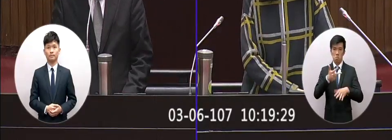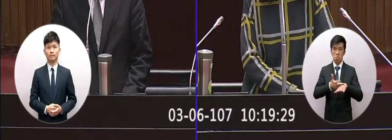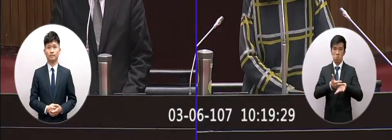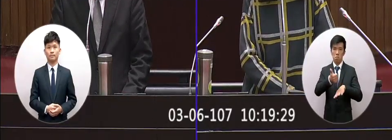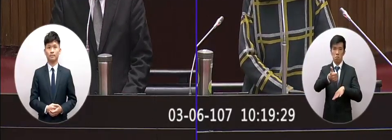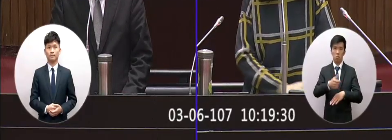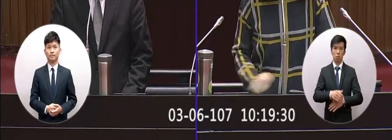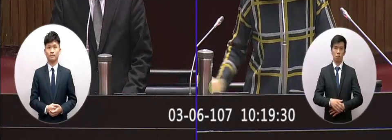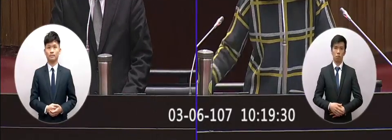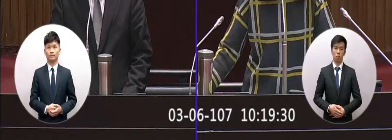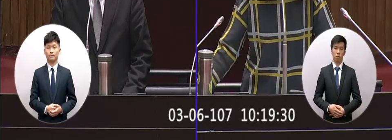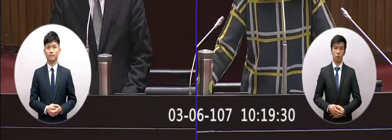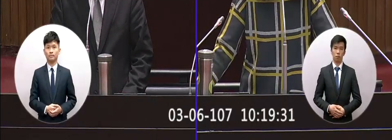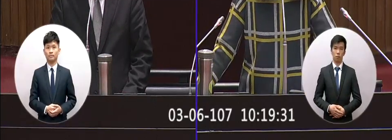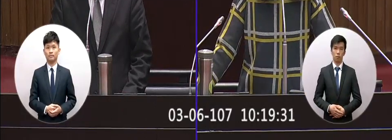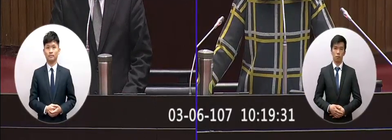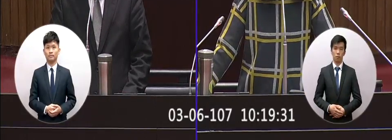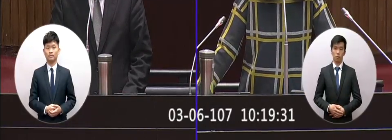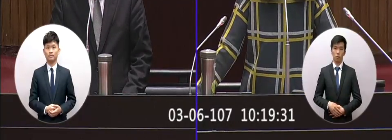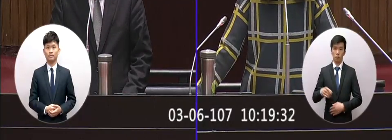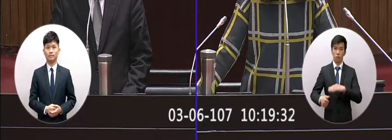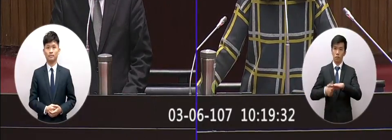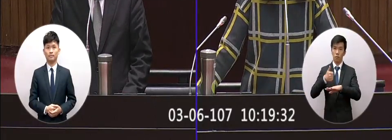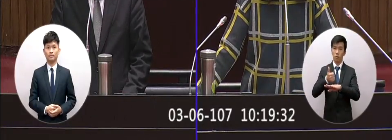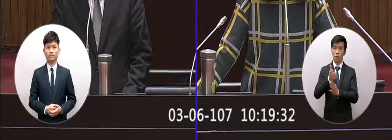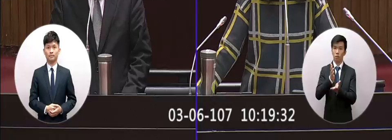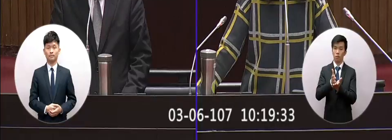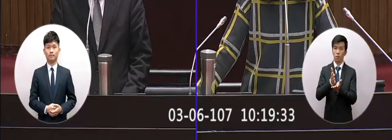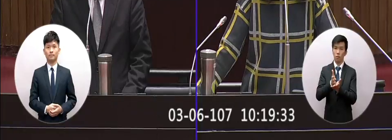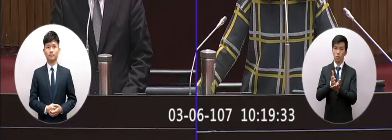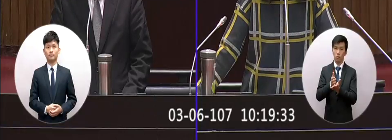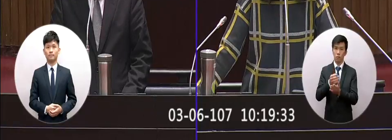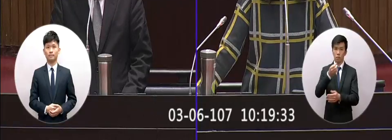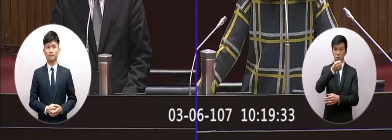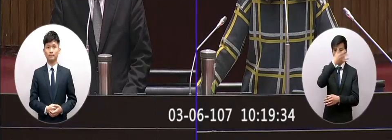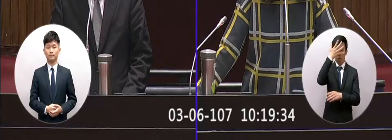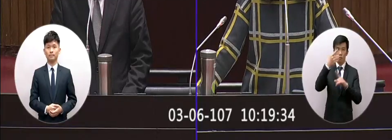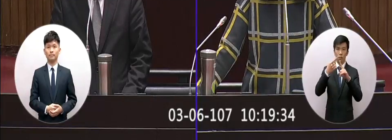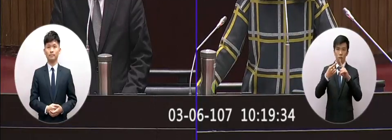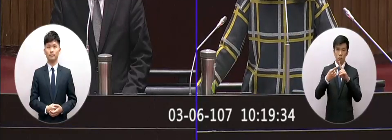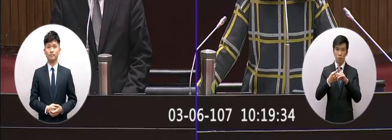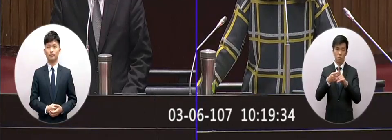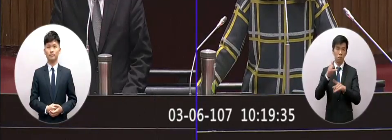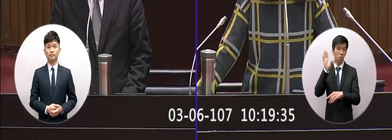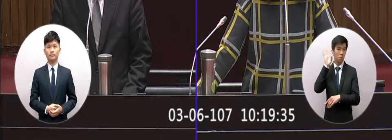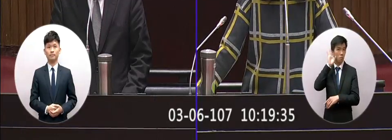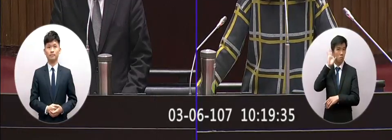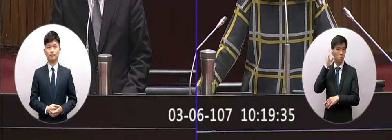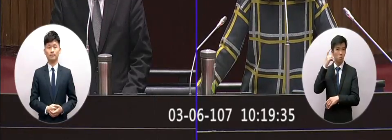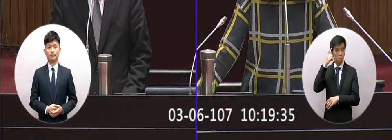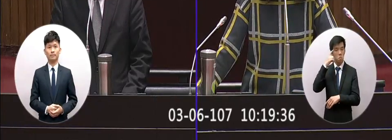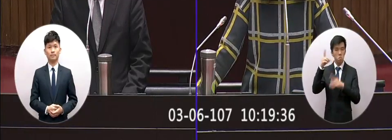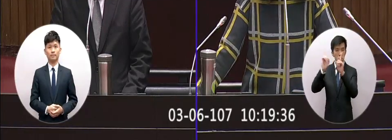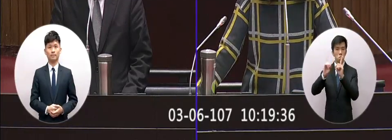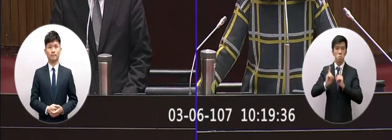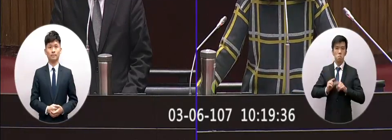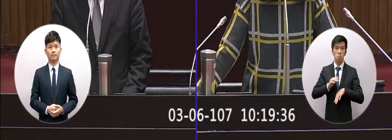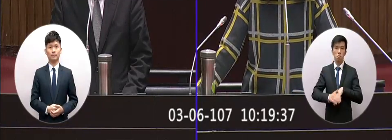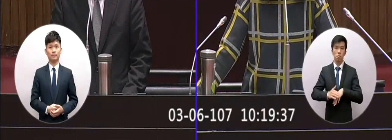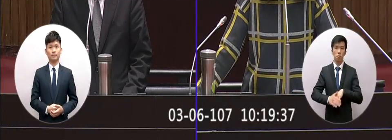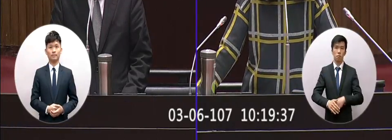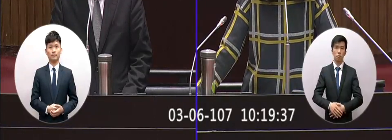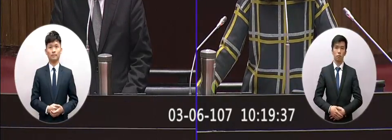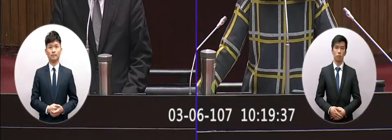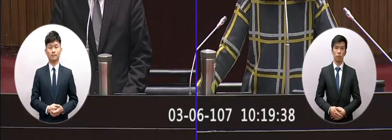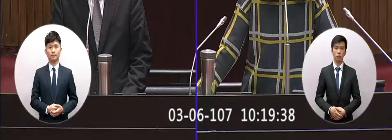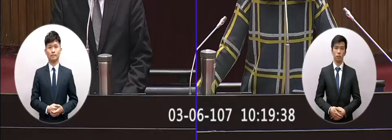那这个他的就职演说，我相信很多年轻人都 听的我想会非常的感动了哦。那这一